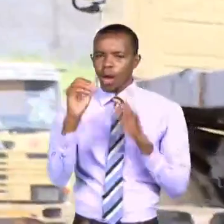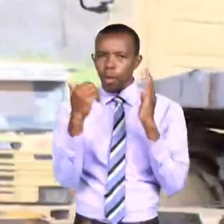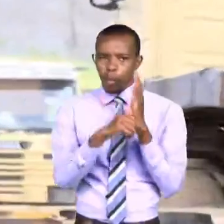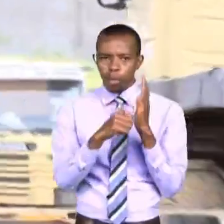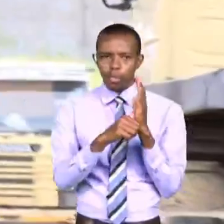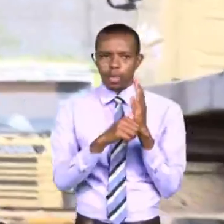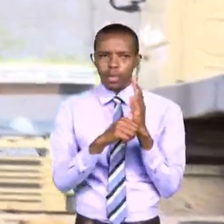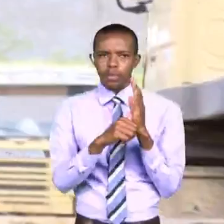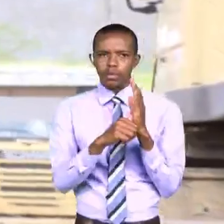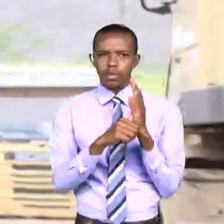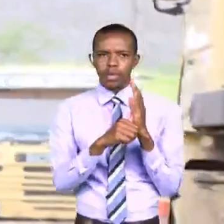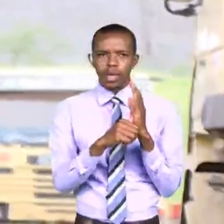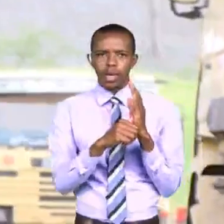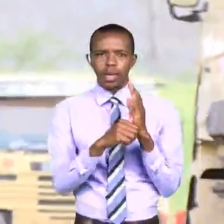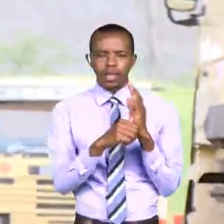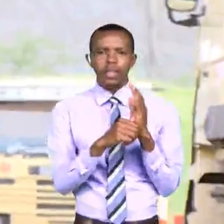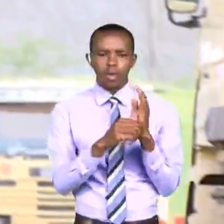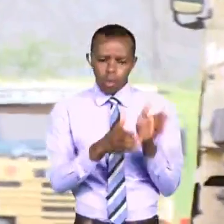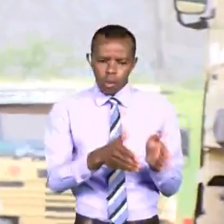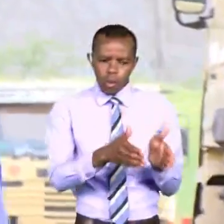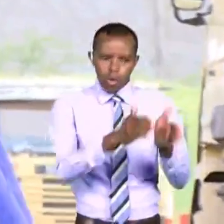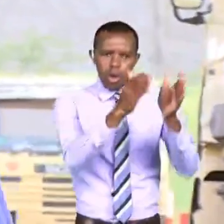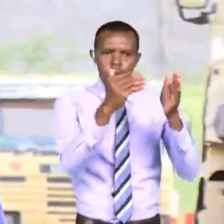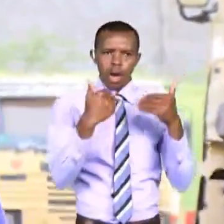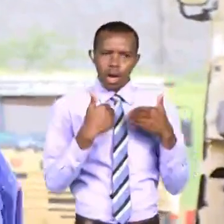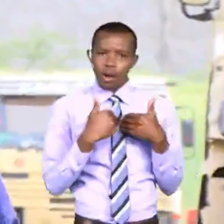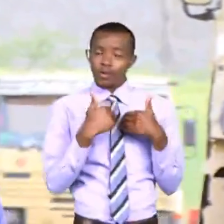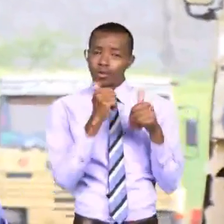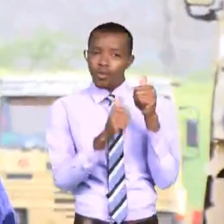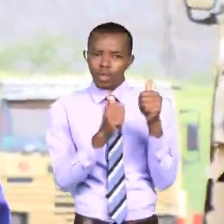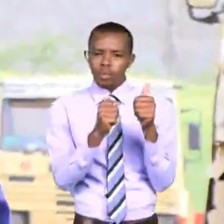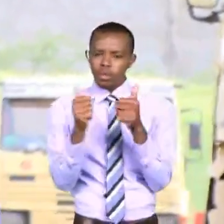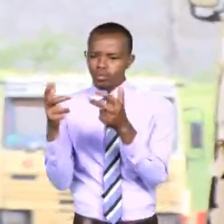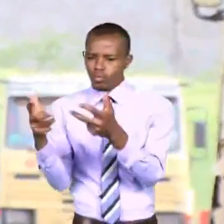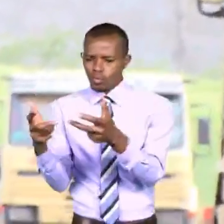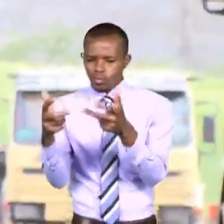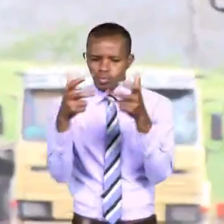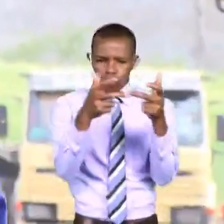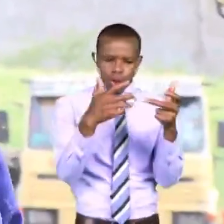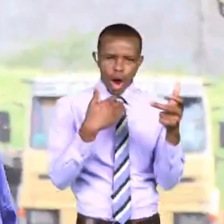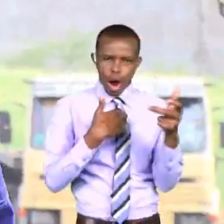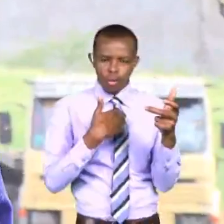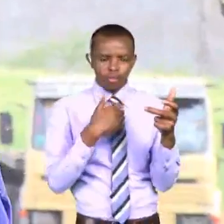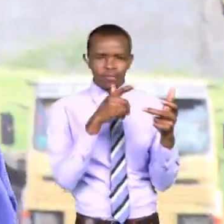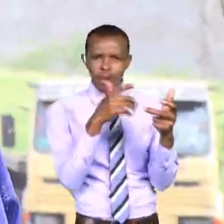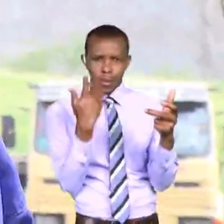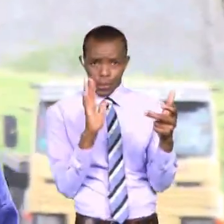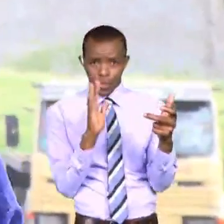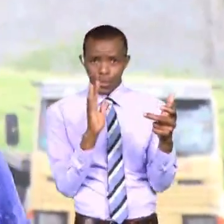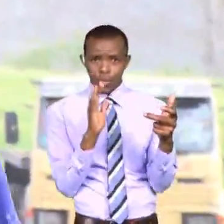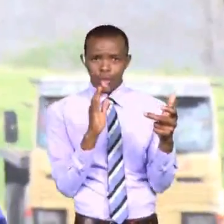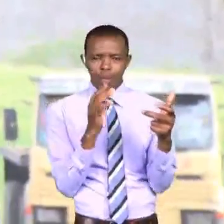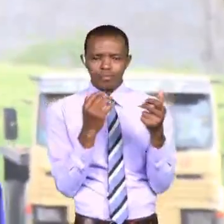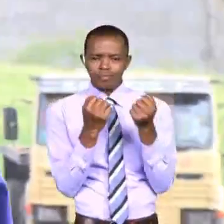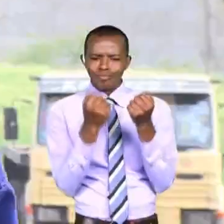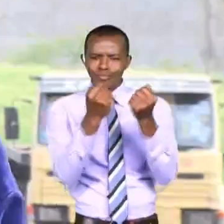wangu inapatikana kwanza kwa barabara. Mostly unaweza pakia mzigo. Alafu kupakia mzigo uende